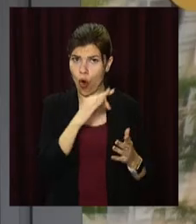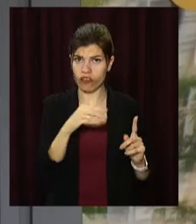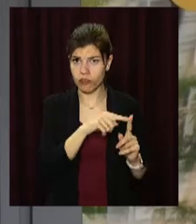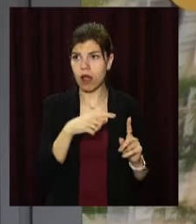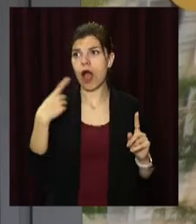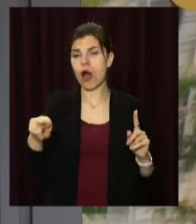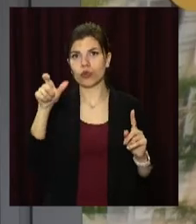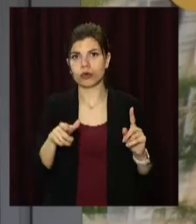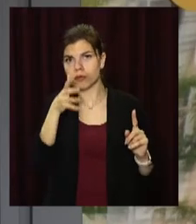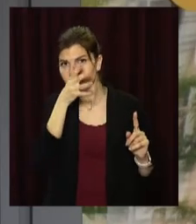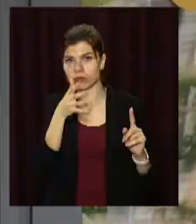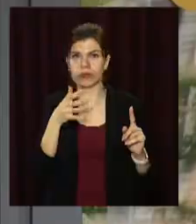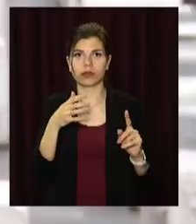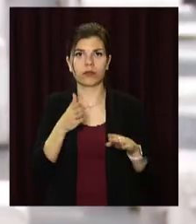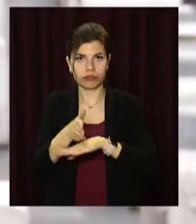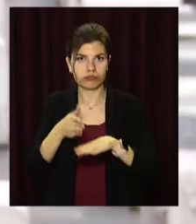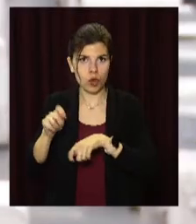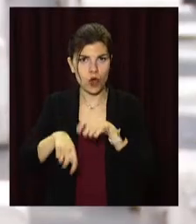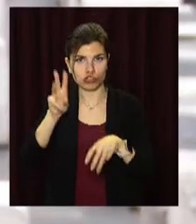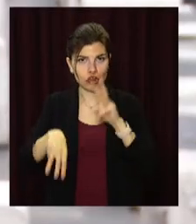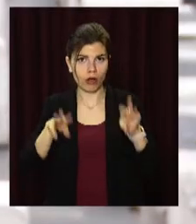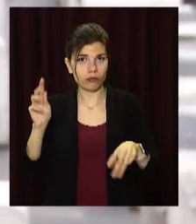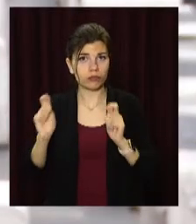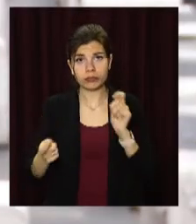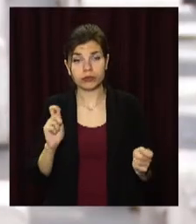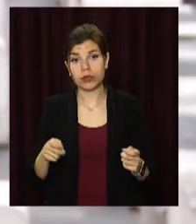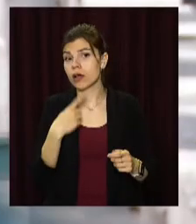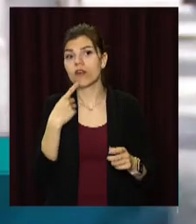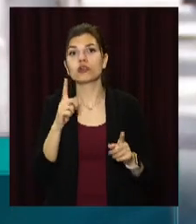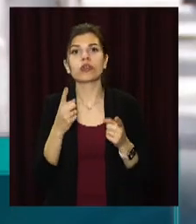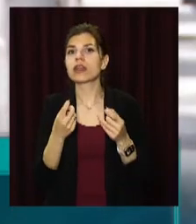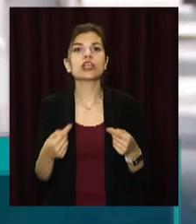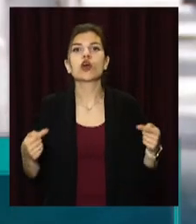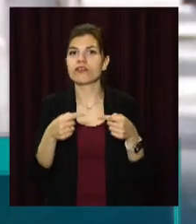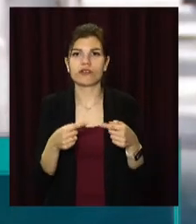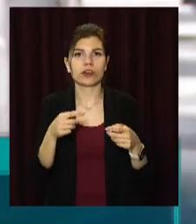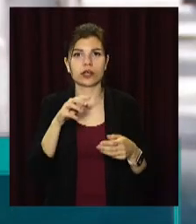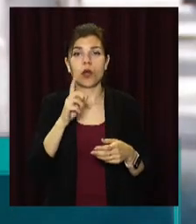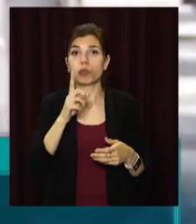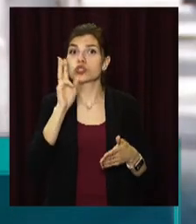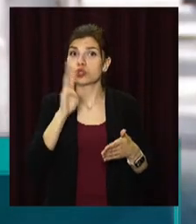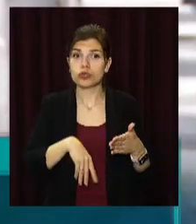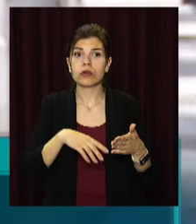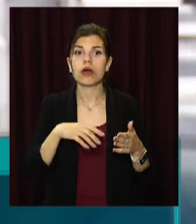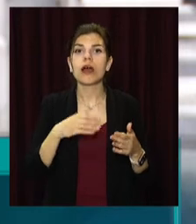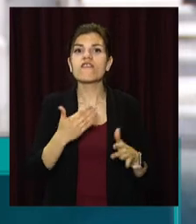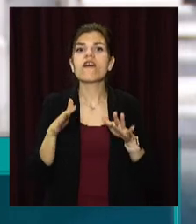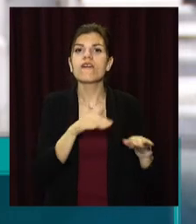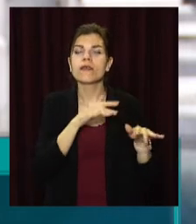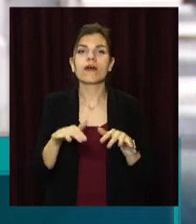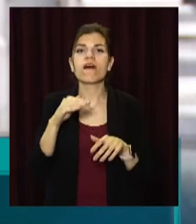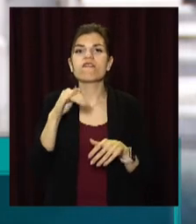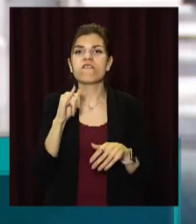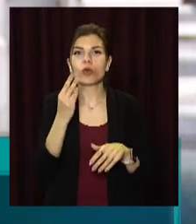надали підпорядкованій ним структурі. Ми піднімали питання, що це не відповідає вимогам закону, оскільки заборонено дублювання функцій